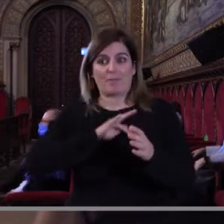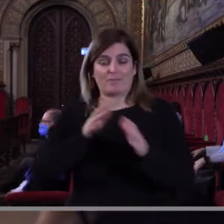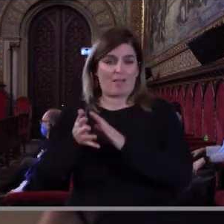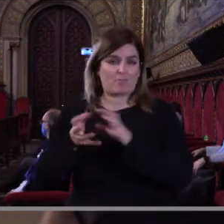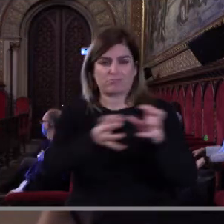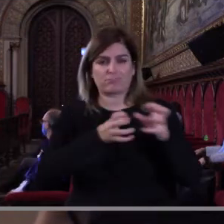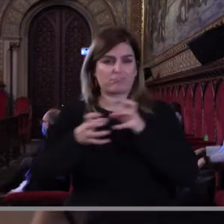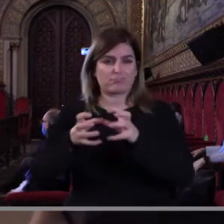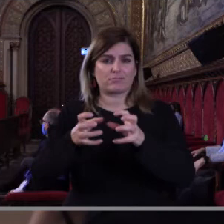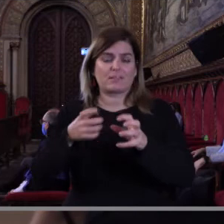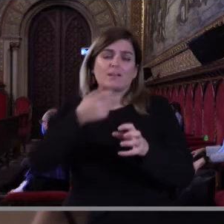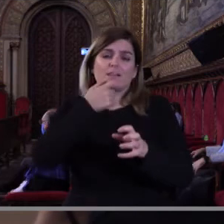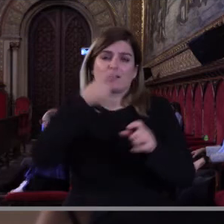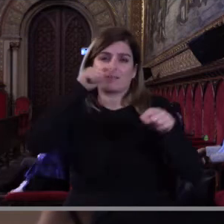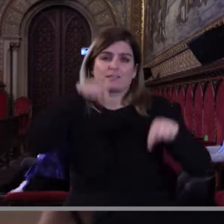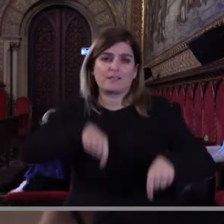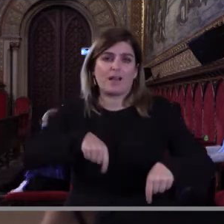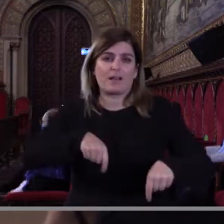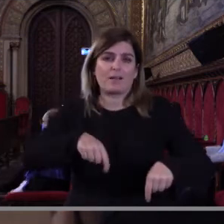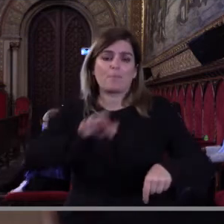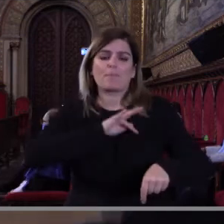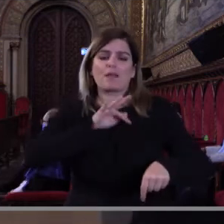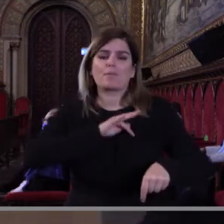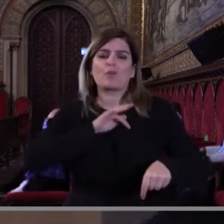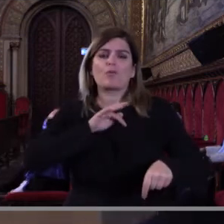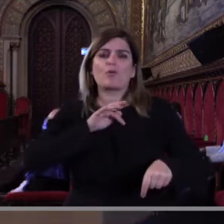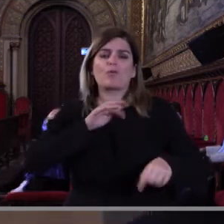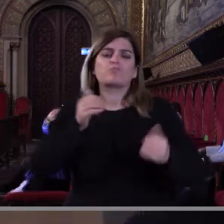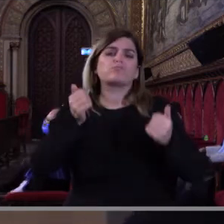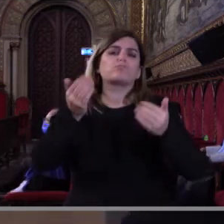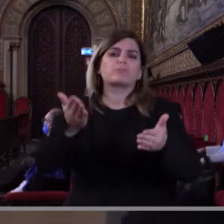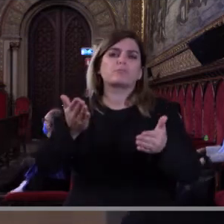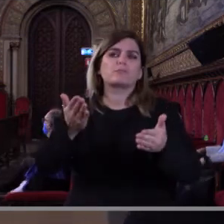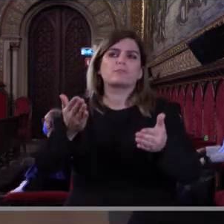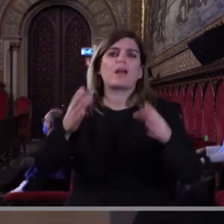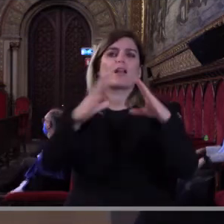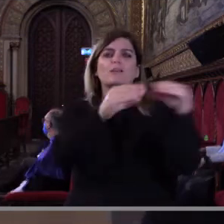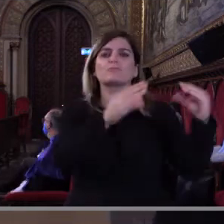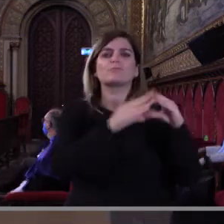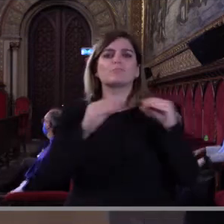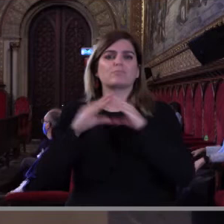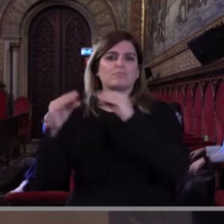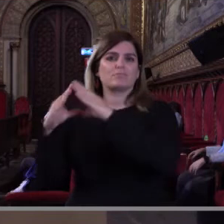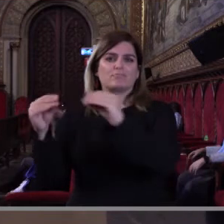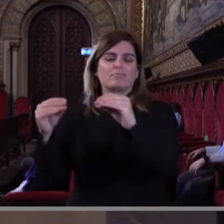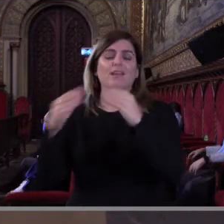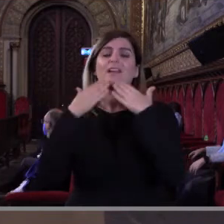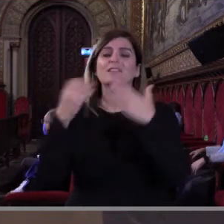voldríem dedicar aquesta distinció a les nostres facultats, al seu